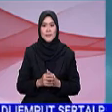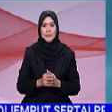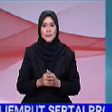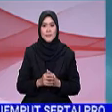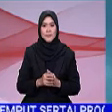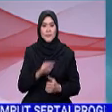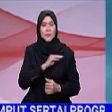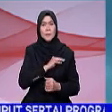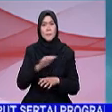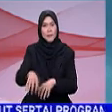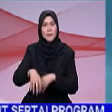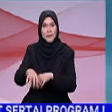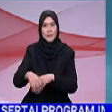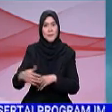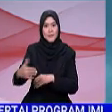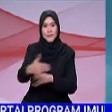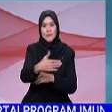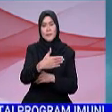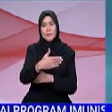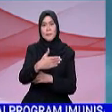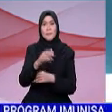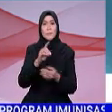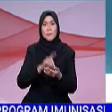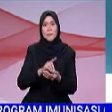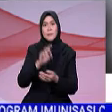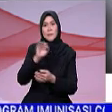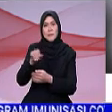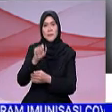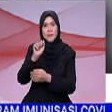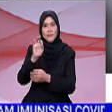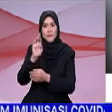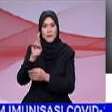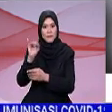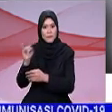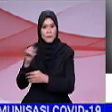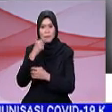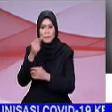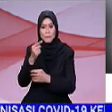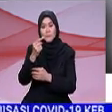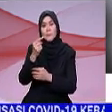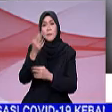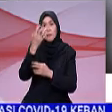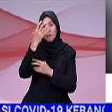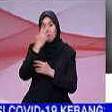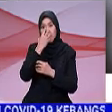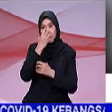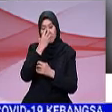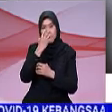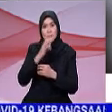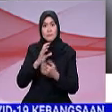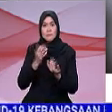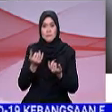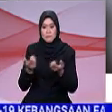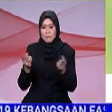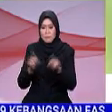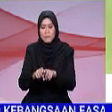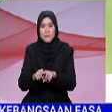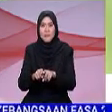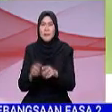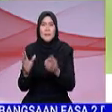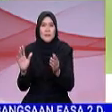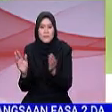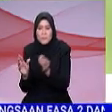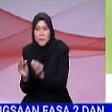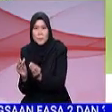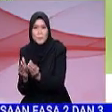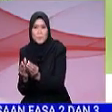Menteri Pertanian dan Perikanan Dato Sri Panglima Dr. Jeffrey Kitingan menegaskan babi yang dijangkiti ASF di ladang terlibat hanya berskala kecil